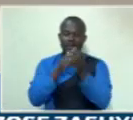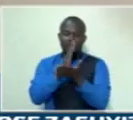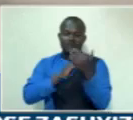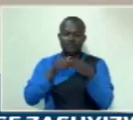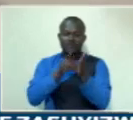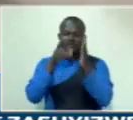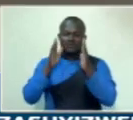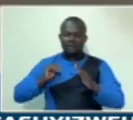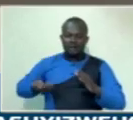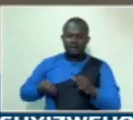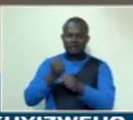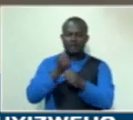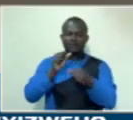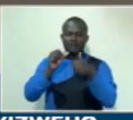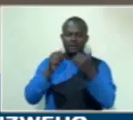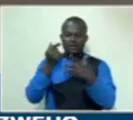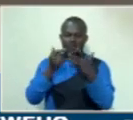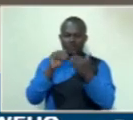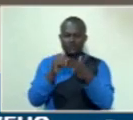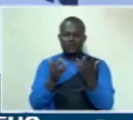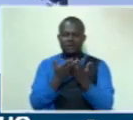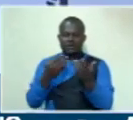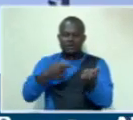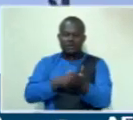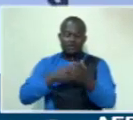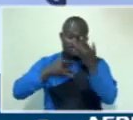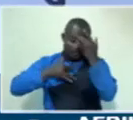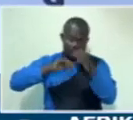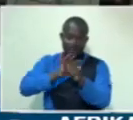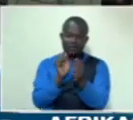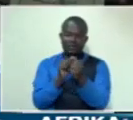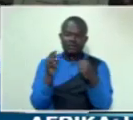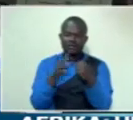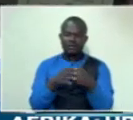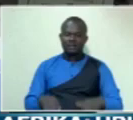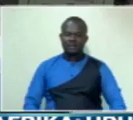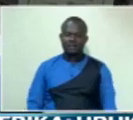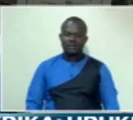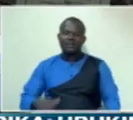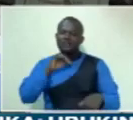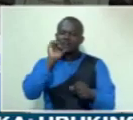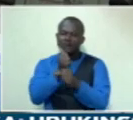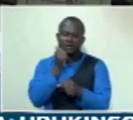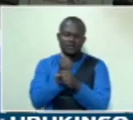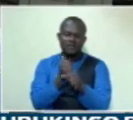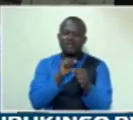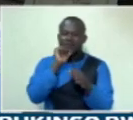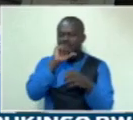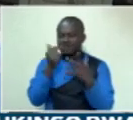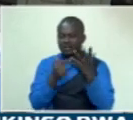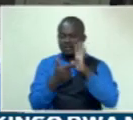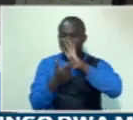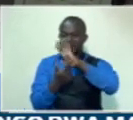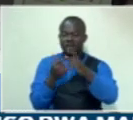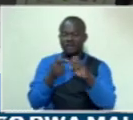baganga b'abagore bakoraga mu bijyanye no kuvura COVID-19 banduye iki cyorezo ntago nakororaga nta n'ikindi kimenyetso nari mfite